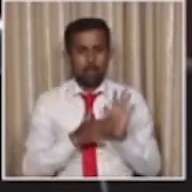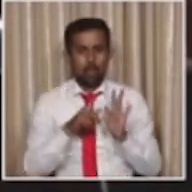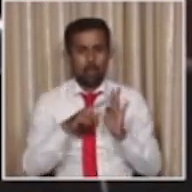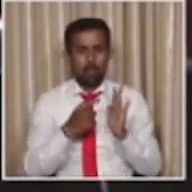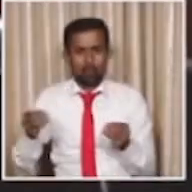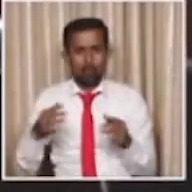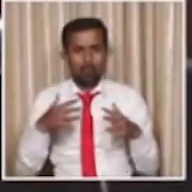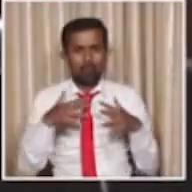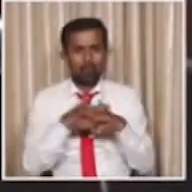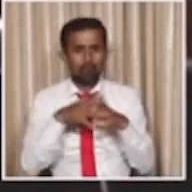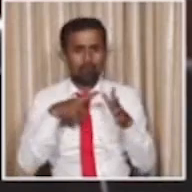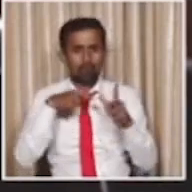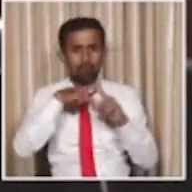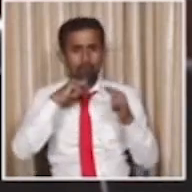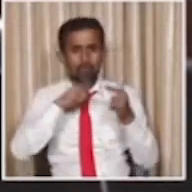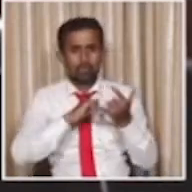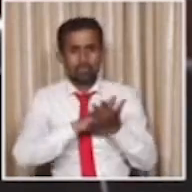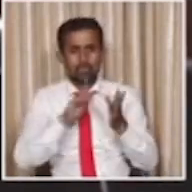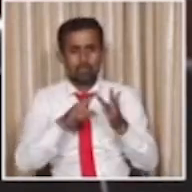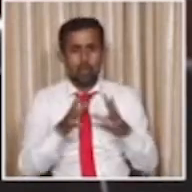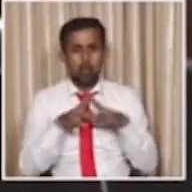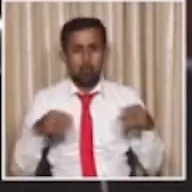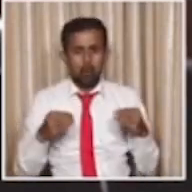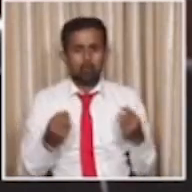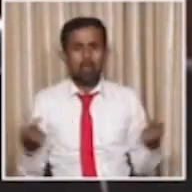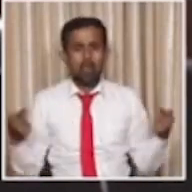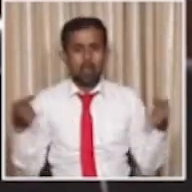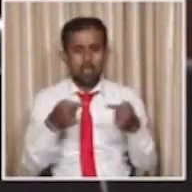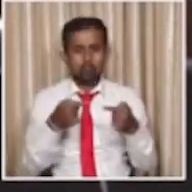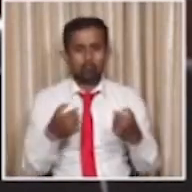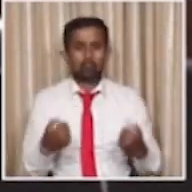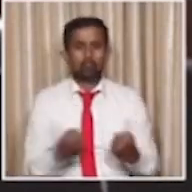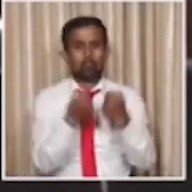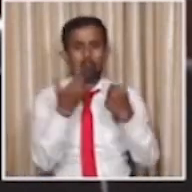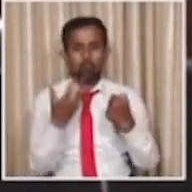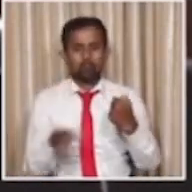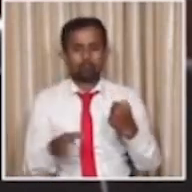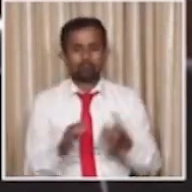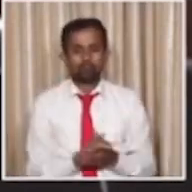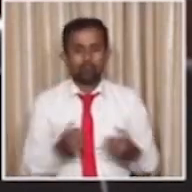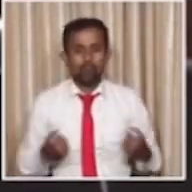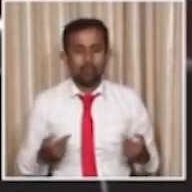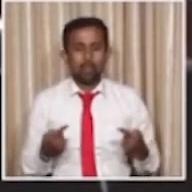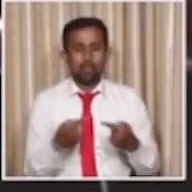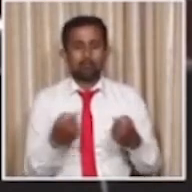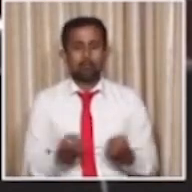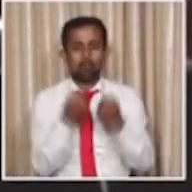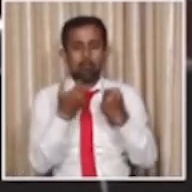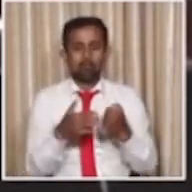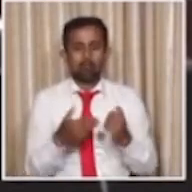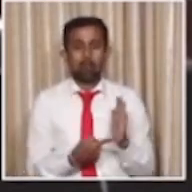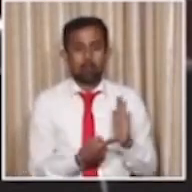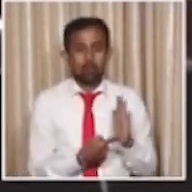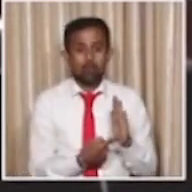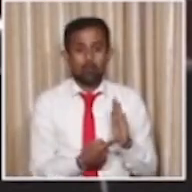රට ආසන්නයේ අක්ෂියෝ කියලා බඩු භාණ්ඩ ගෙන ඉන්න නැවක් ආපදාවකට ලක් වුණා. මේ නැව ආපදාවට ලක් වෙලා මෙට්‍රික්